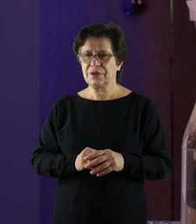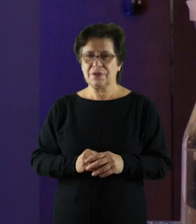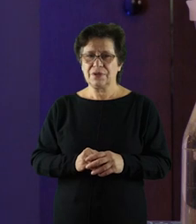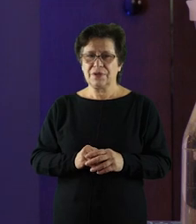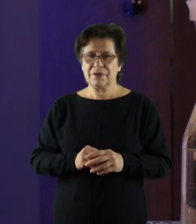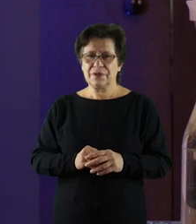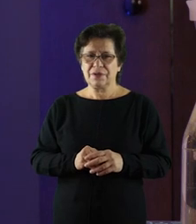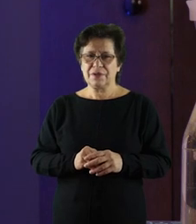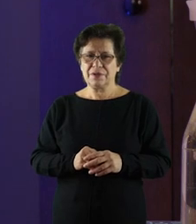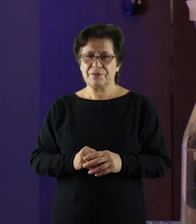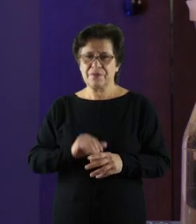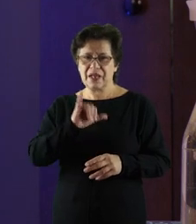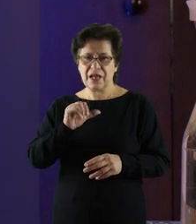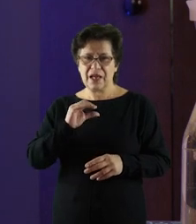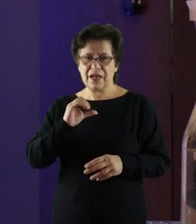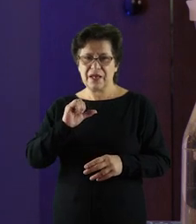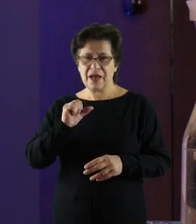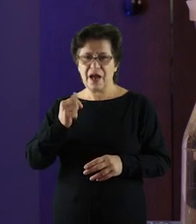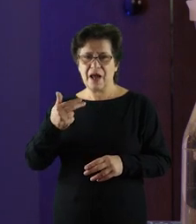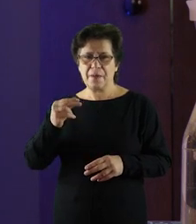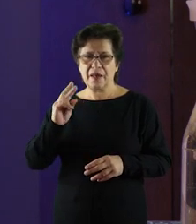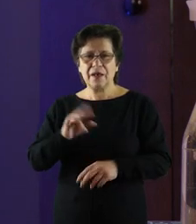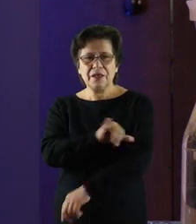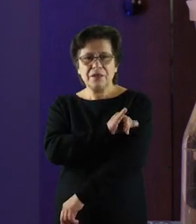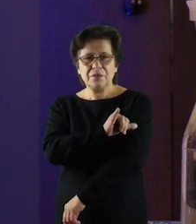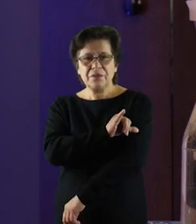raz? Janek? Nie.